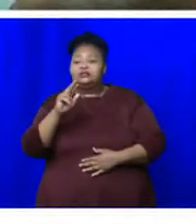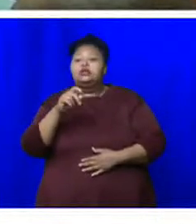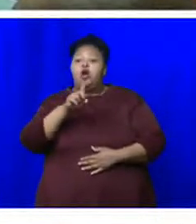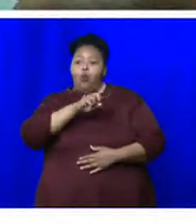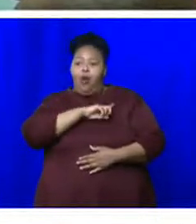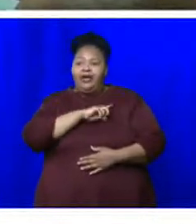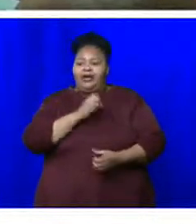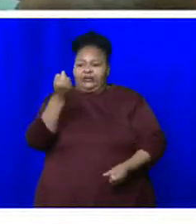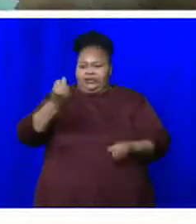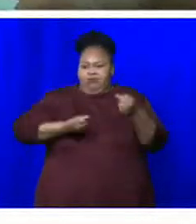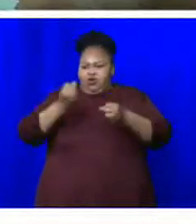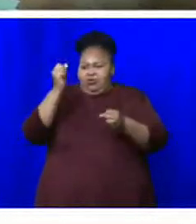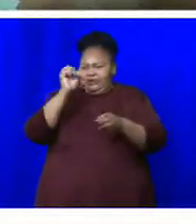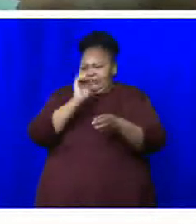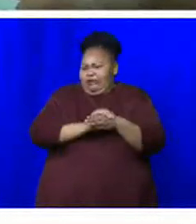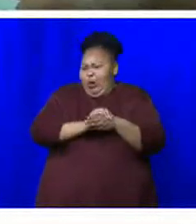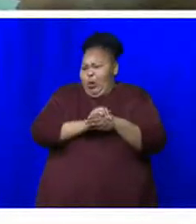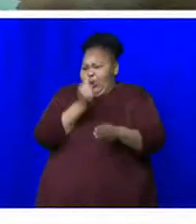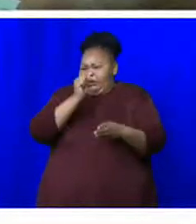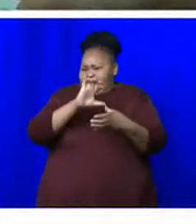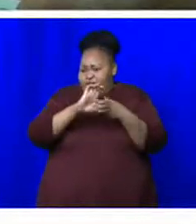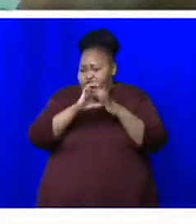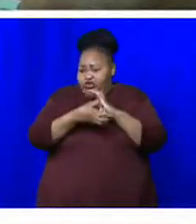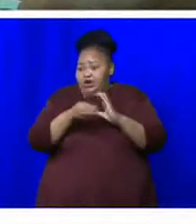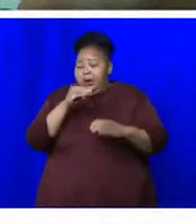bese sekudzinga ukuthi kuyorendwa letinye.